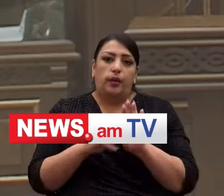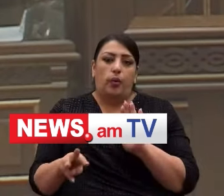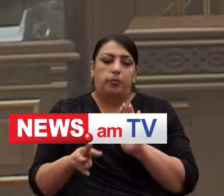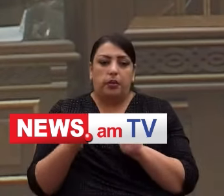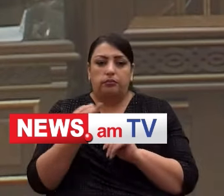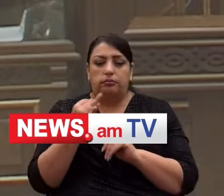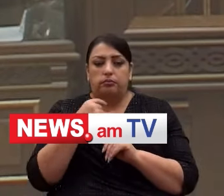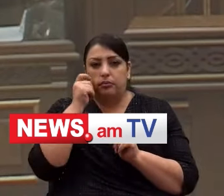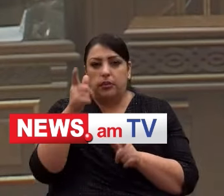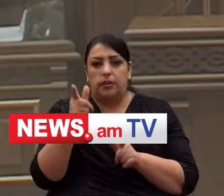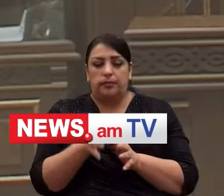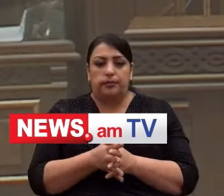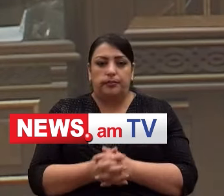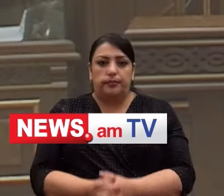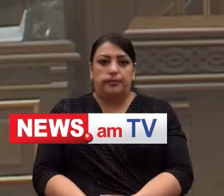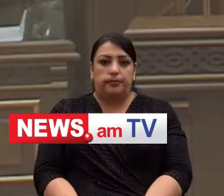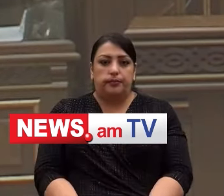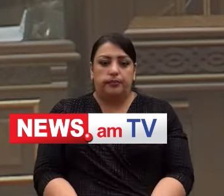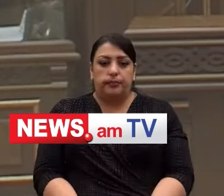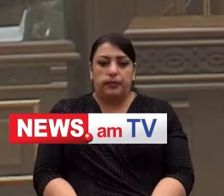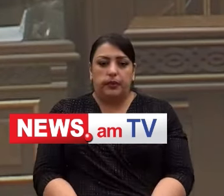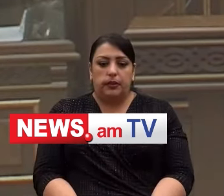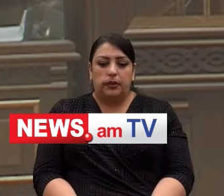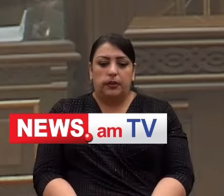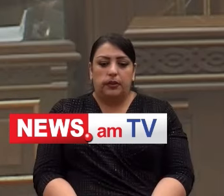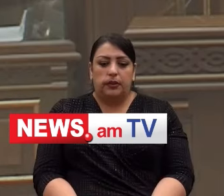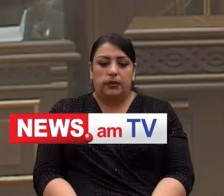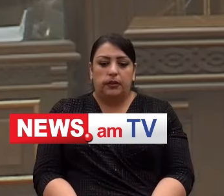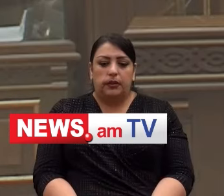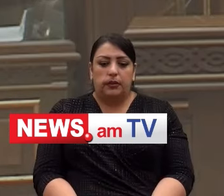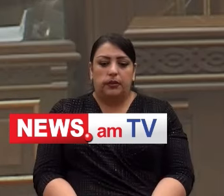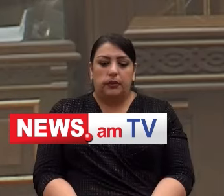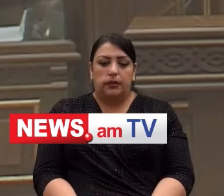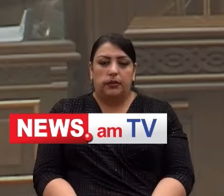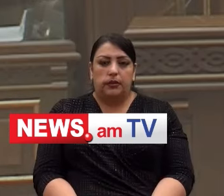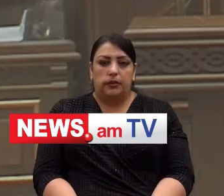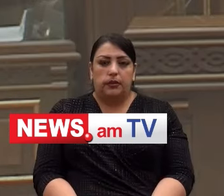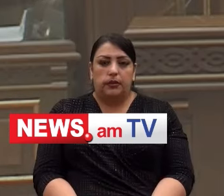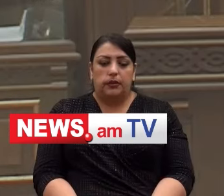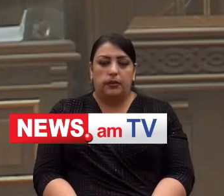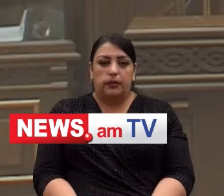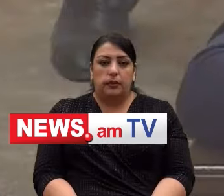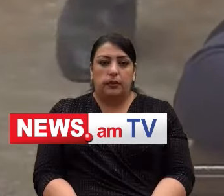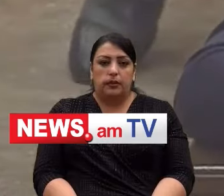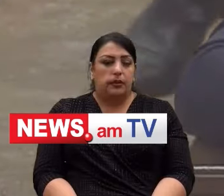ես ասելու բան ունեմ, է։ Արձագանքեք, կարճ խնդրում։ Շատ կարճ։